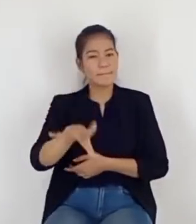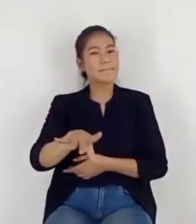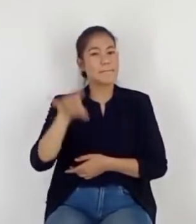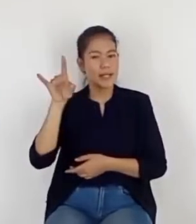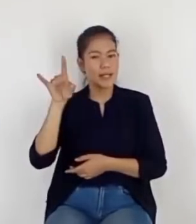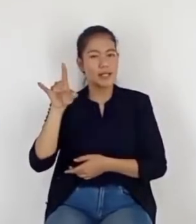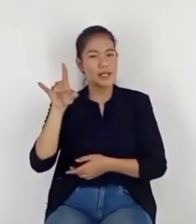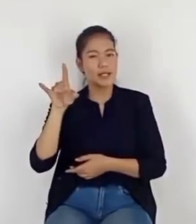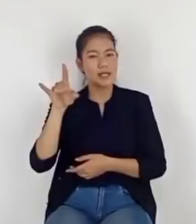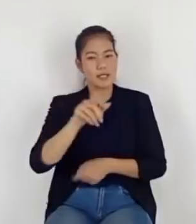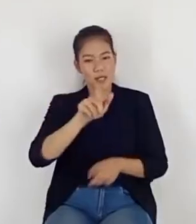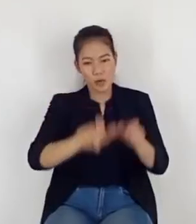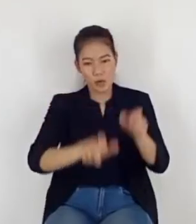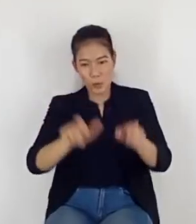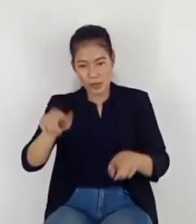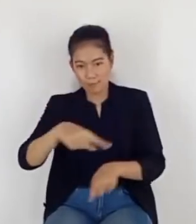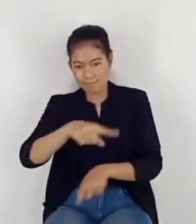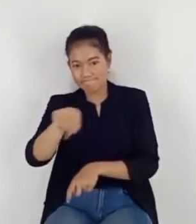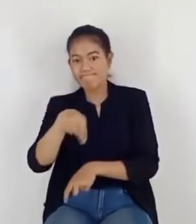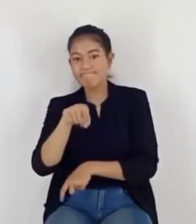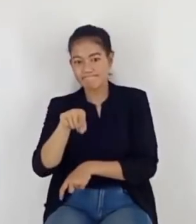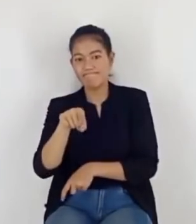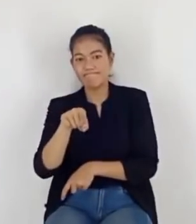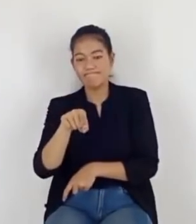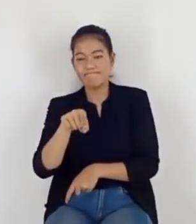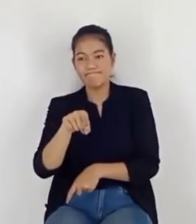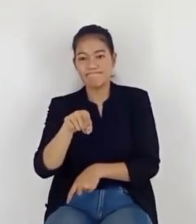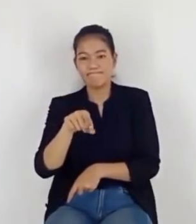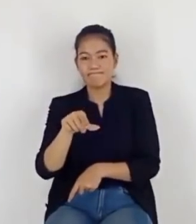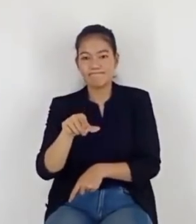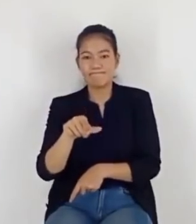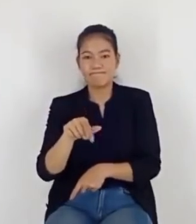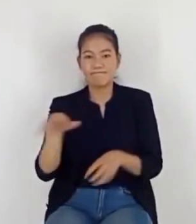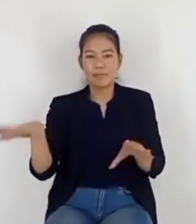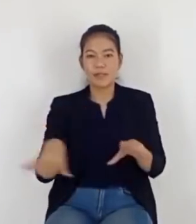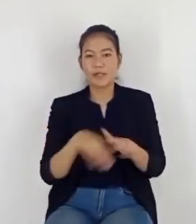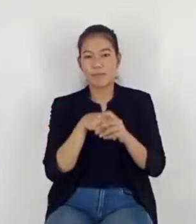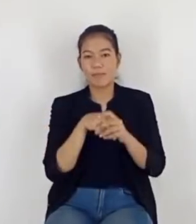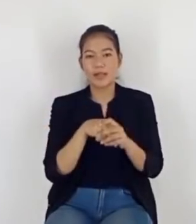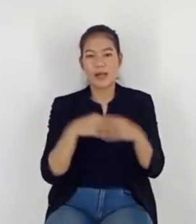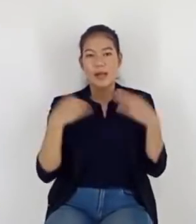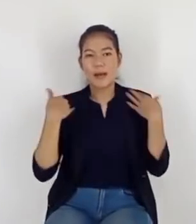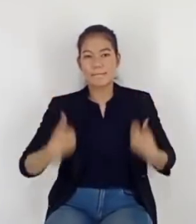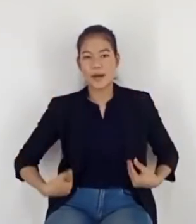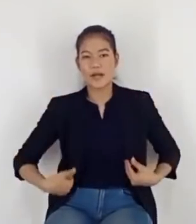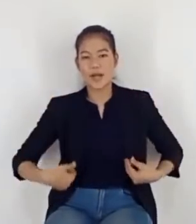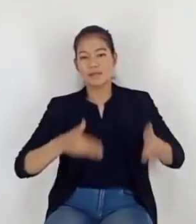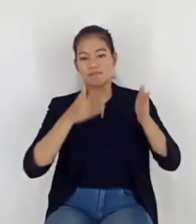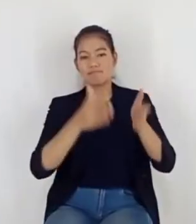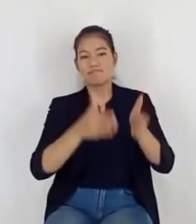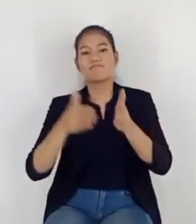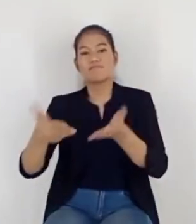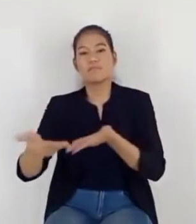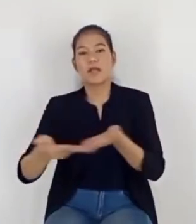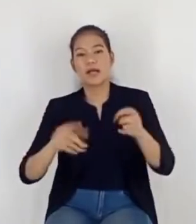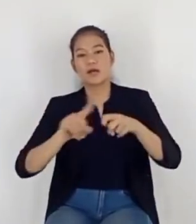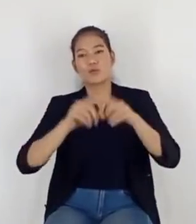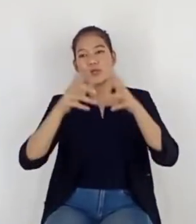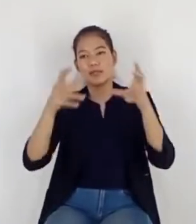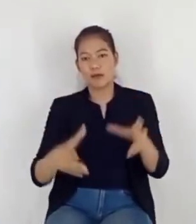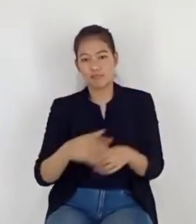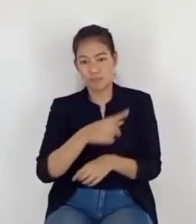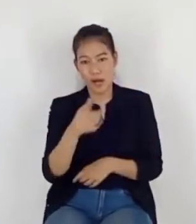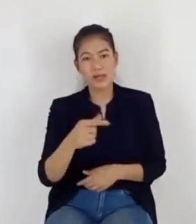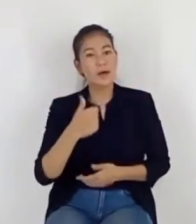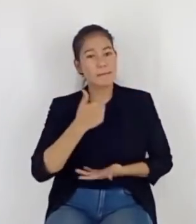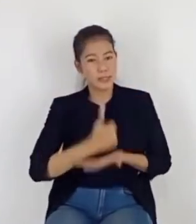melalui jemaatnya di sini yang telah memanggil saudara-saudara ke dalam badan-badan pelayanan GKI Kuitang? Yakinkah